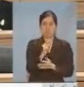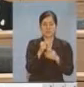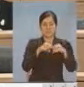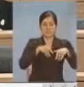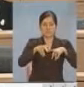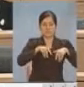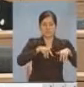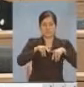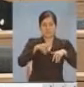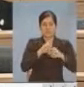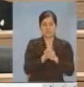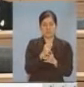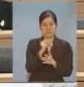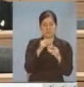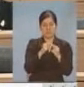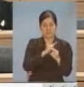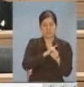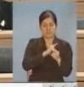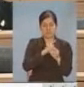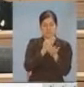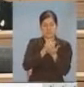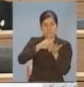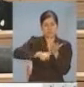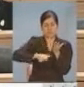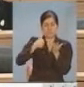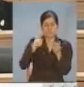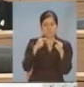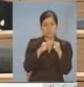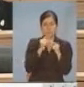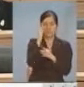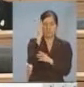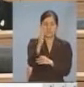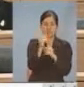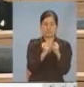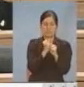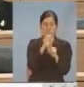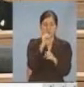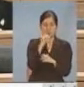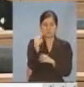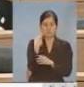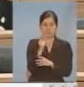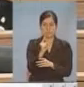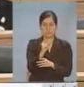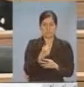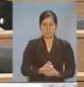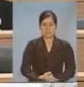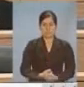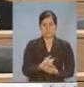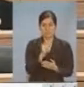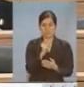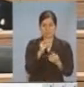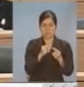ประชาชนต้องมาแบกรับภาระหนี้แทนพวกท่านถึง50ปีข้างหน้าหรือไม่แต่ท่านประธานคะเนื่องจากเงื่อนเวลา